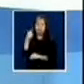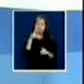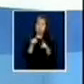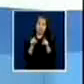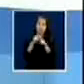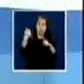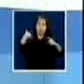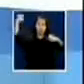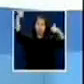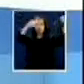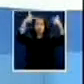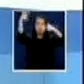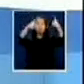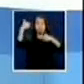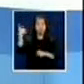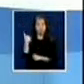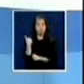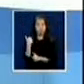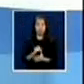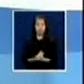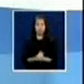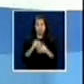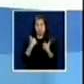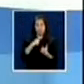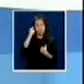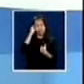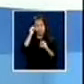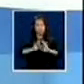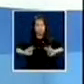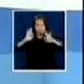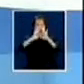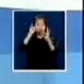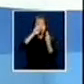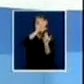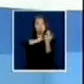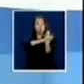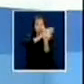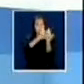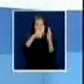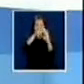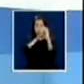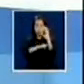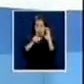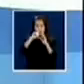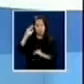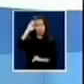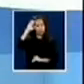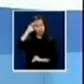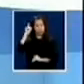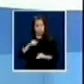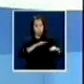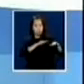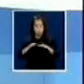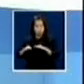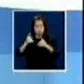ครับตรงนี้คือสิ่งที่ทำให้จะต้องมีการวางแผนเพื่อให้ทหารนั้นสามารถที่จะตั้งด่านแล้วก็ปิดล้